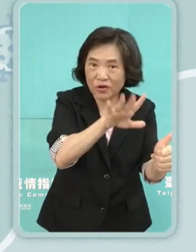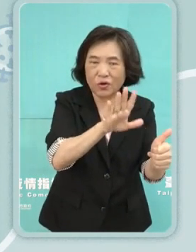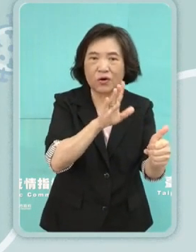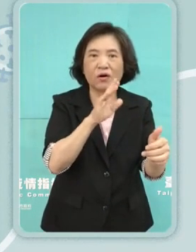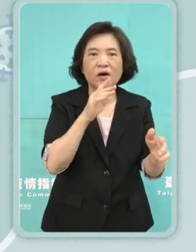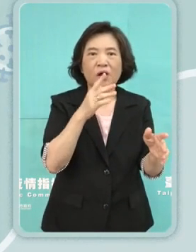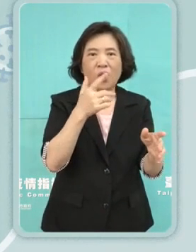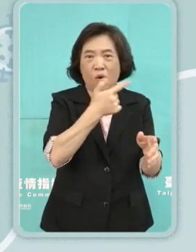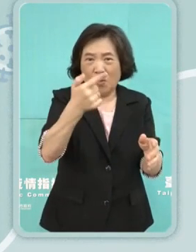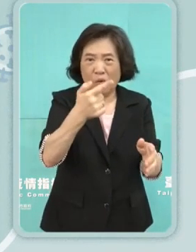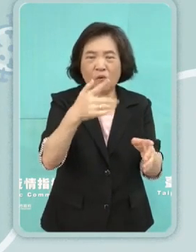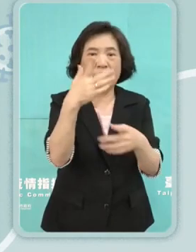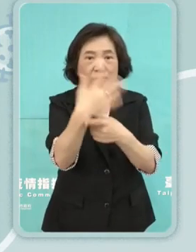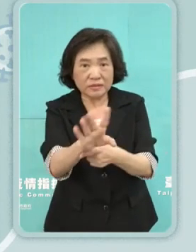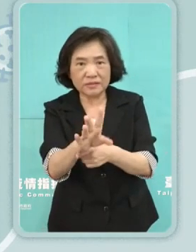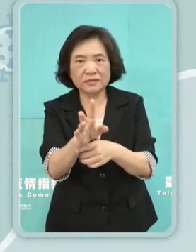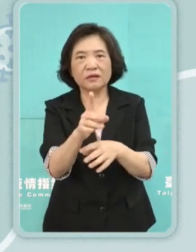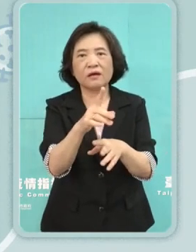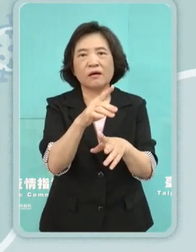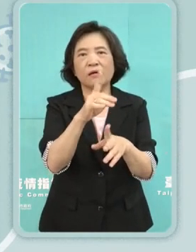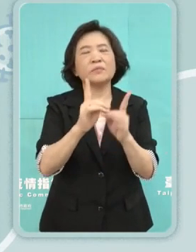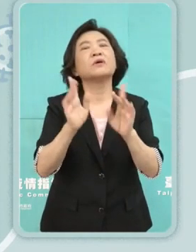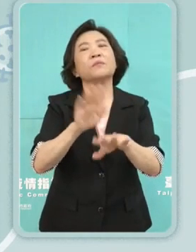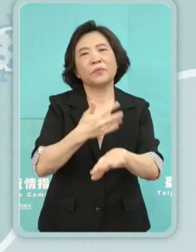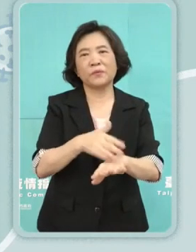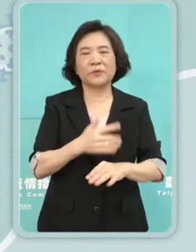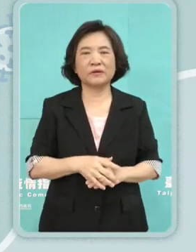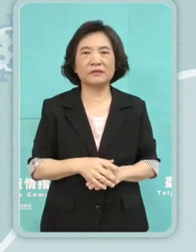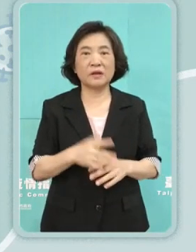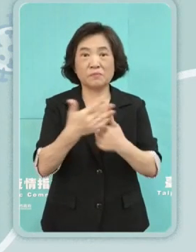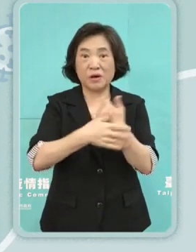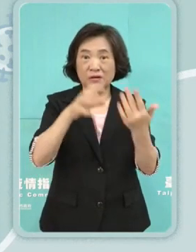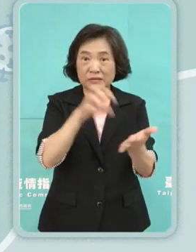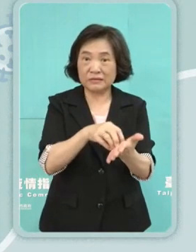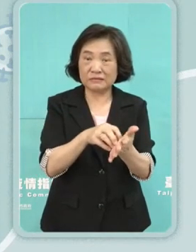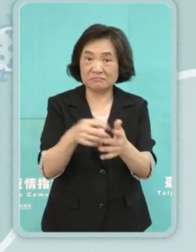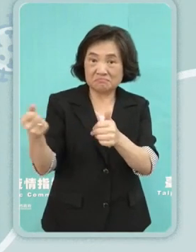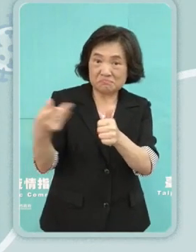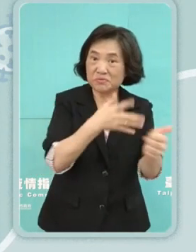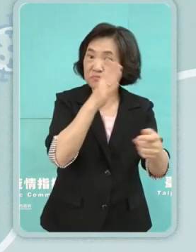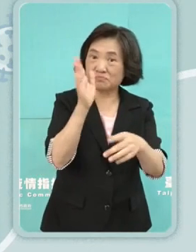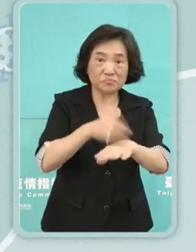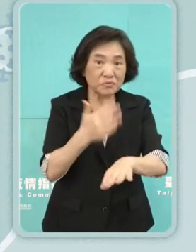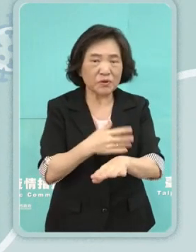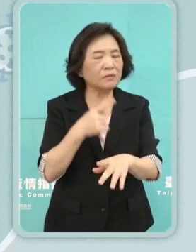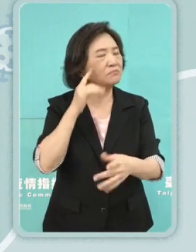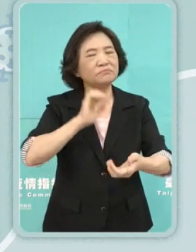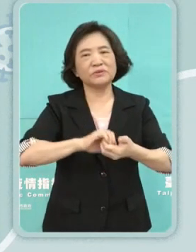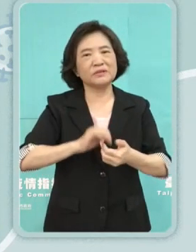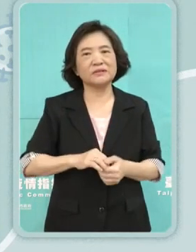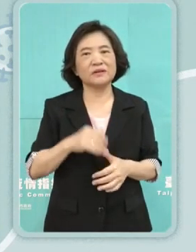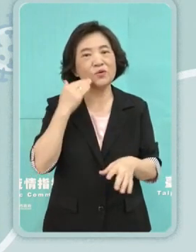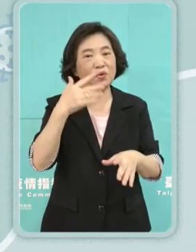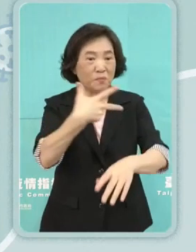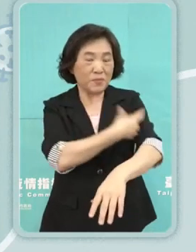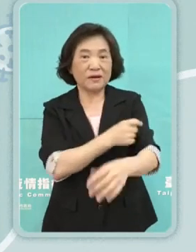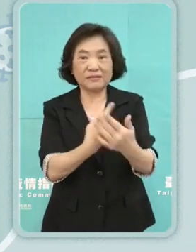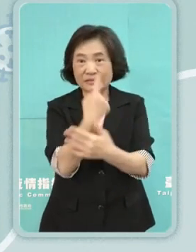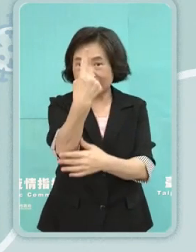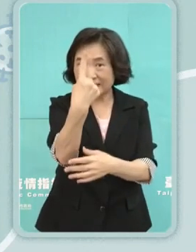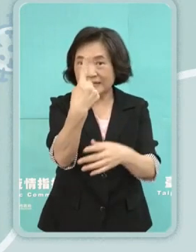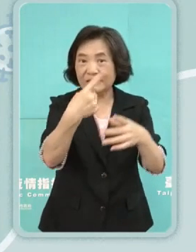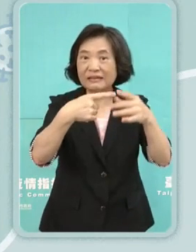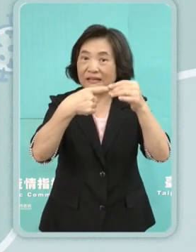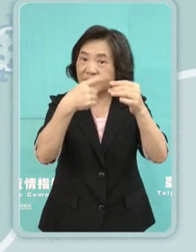亡的机会很低，哦。但是并没有保证说你不会感染。那如果只有打一剂的话，哈，